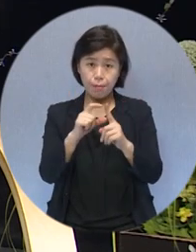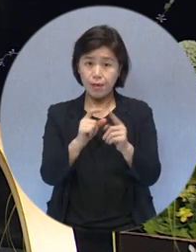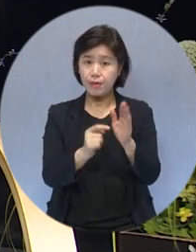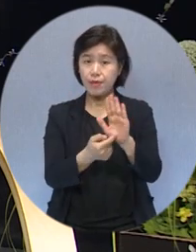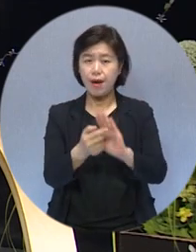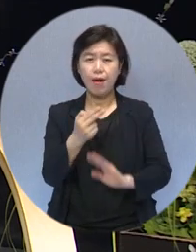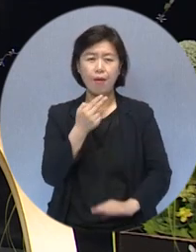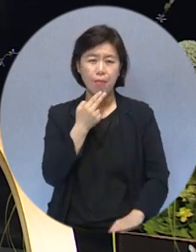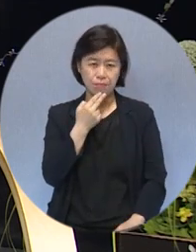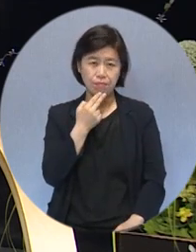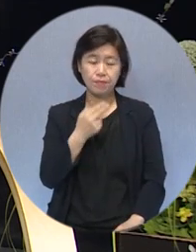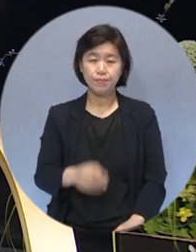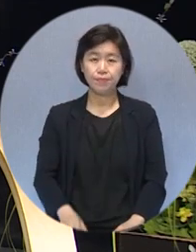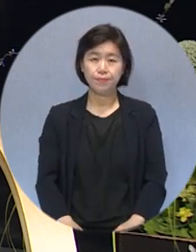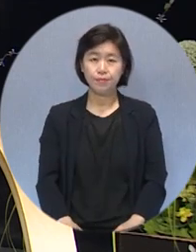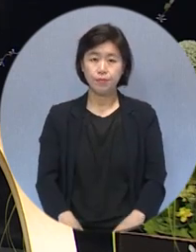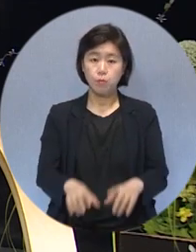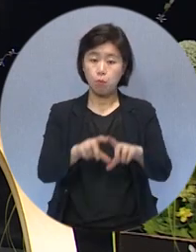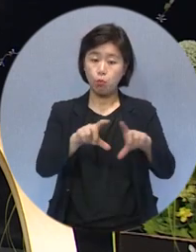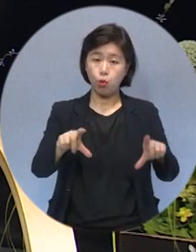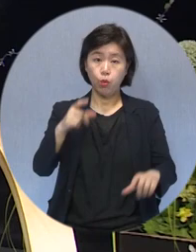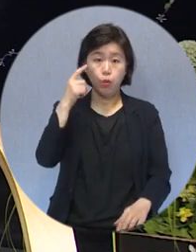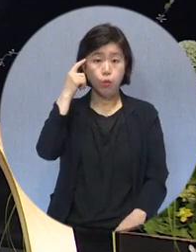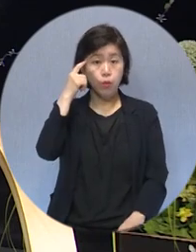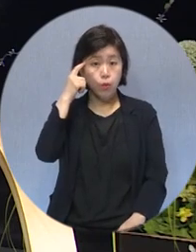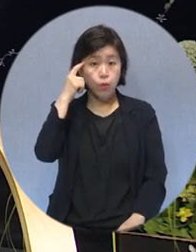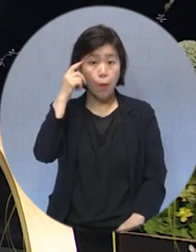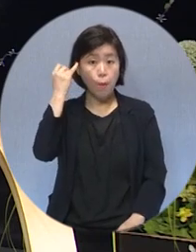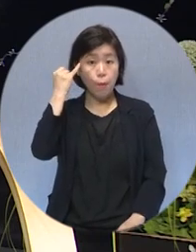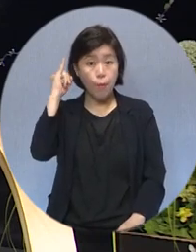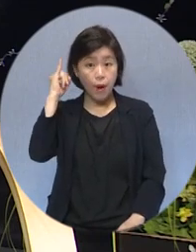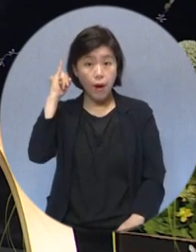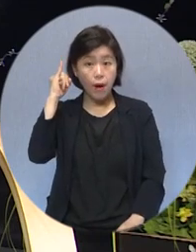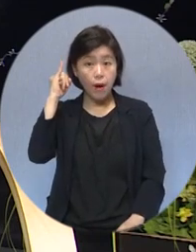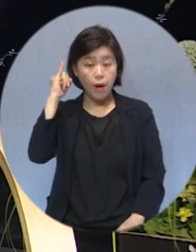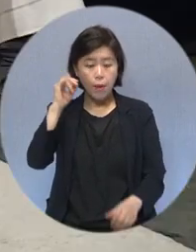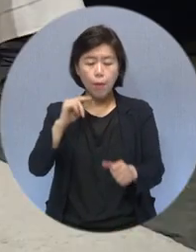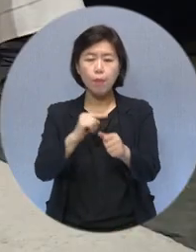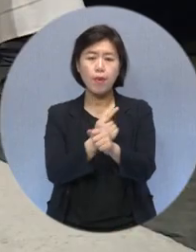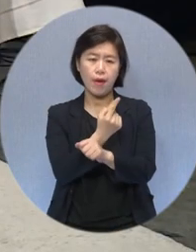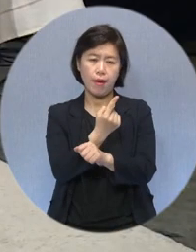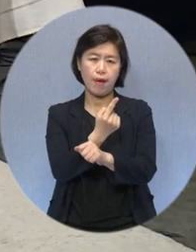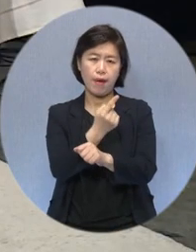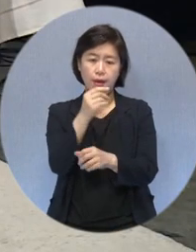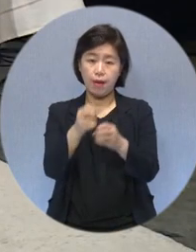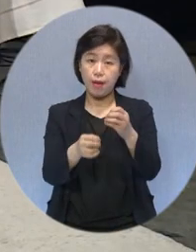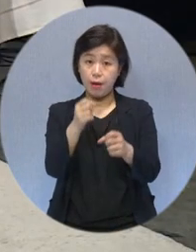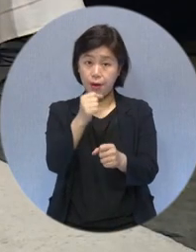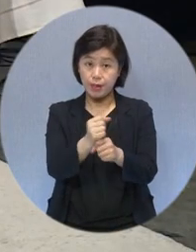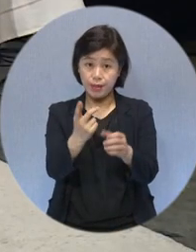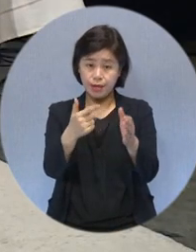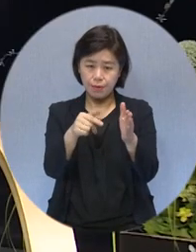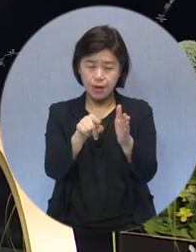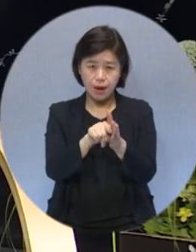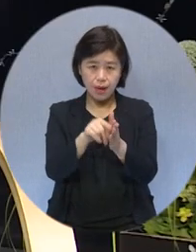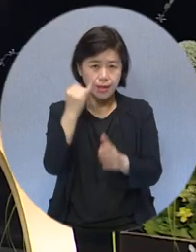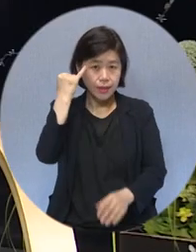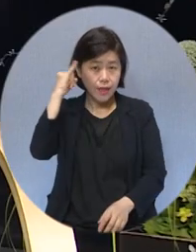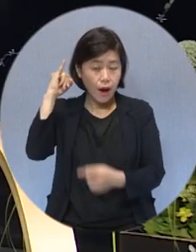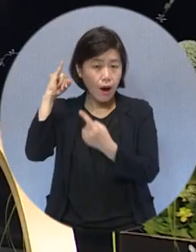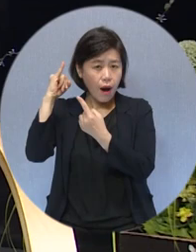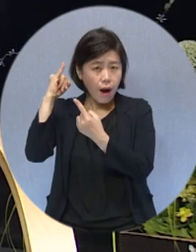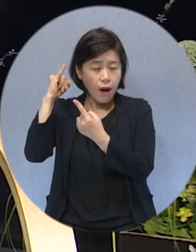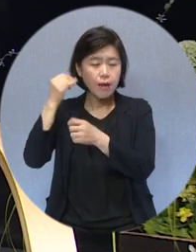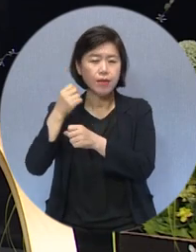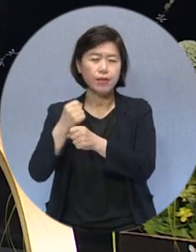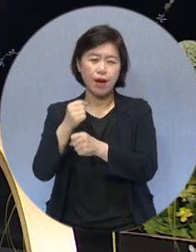일반적 인식과 보편적 상상력 밖에서 시를 지으려는 창조적 의지 때문입니다. 이